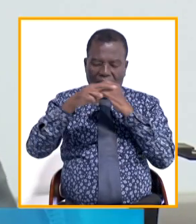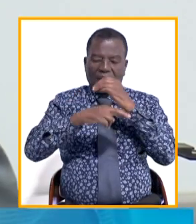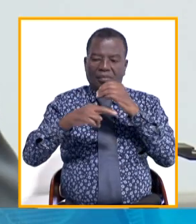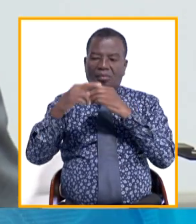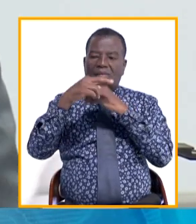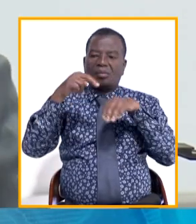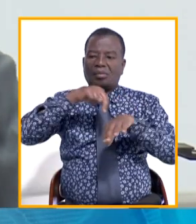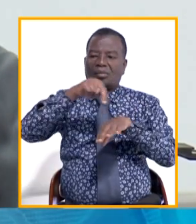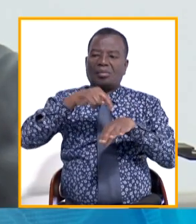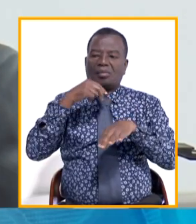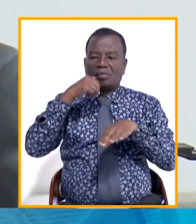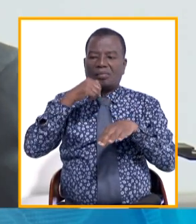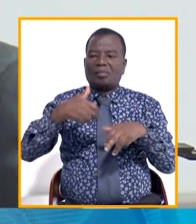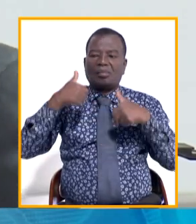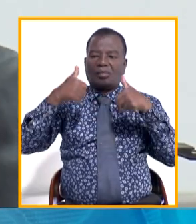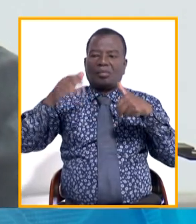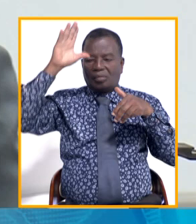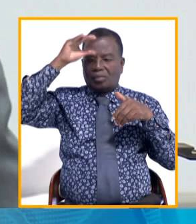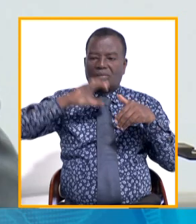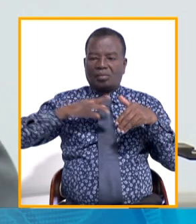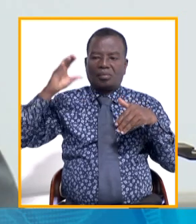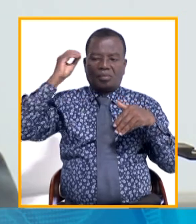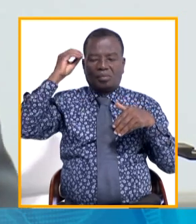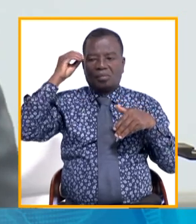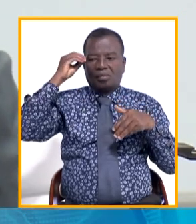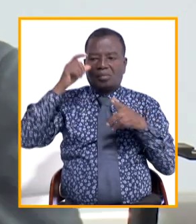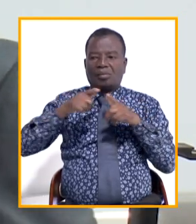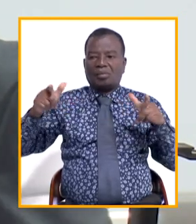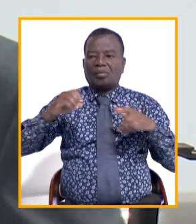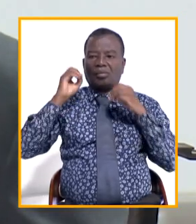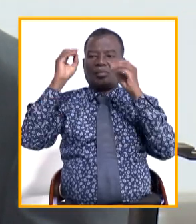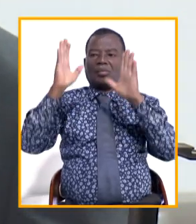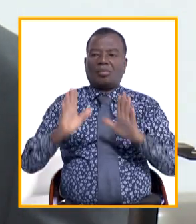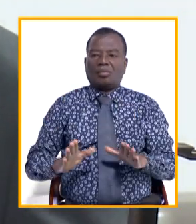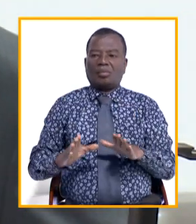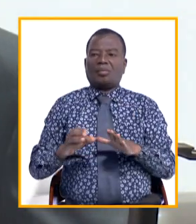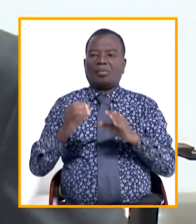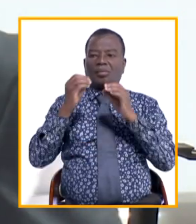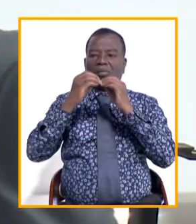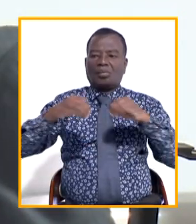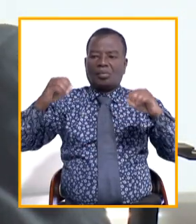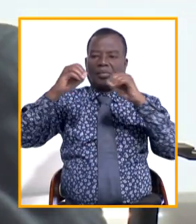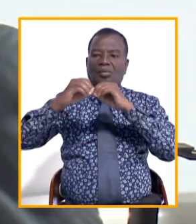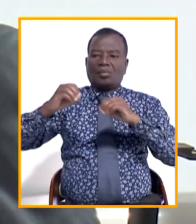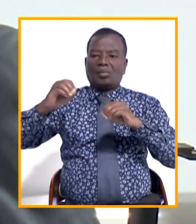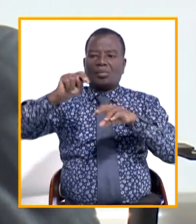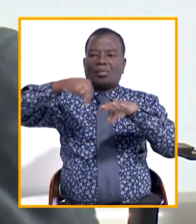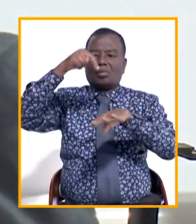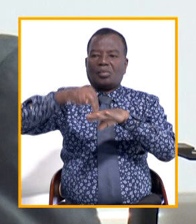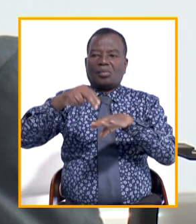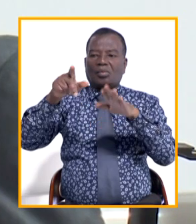Son Excellence Monsieur Alassane Ouattara, grand maître de l'ordre national, notre